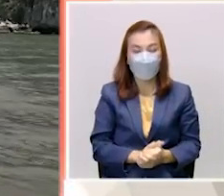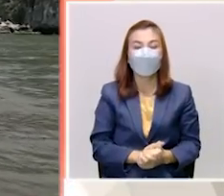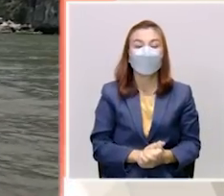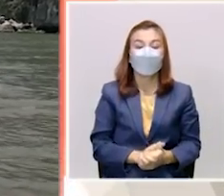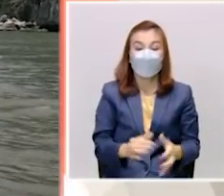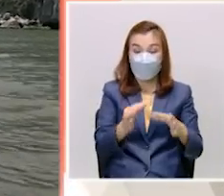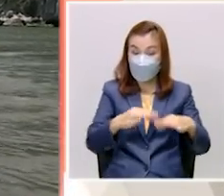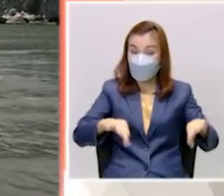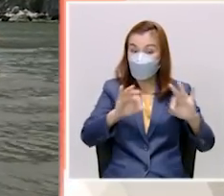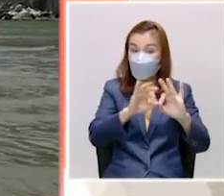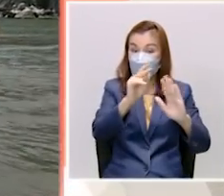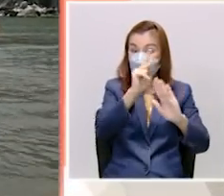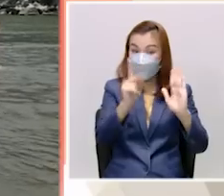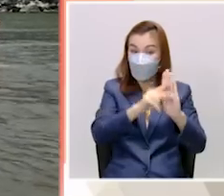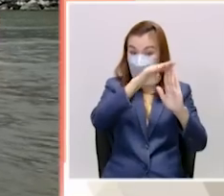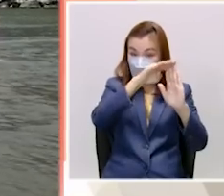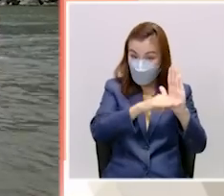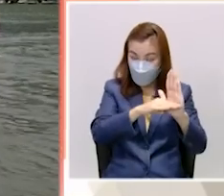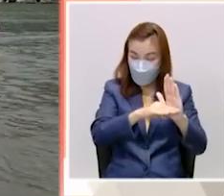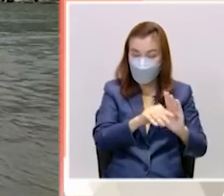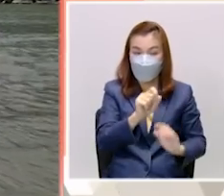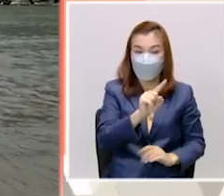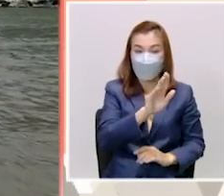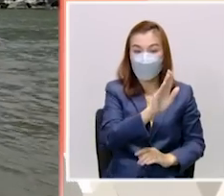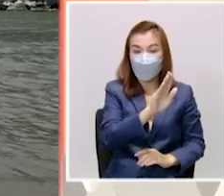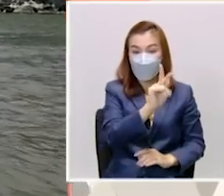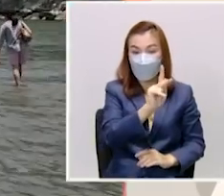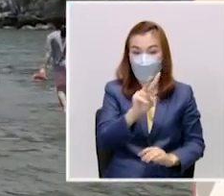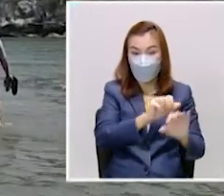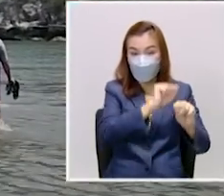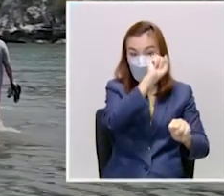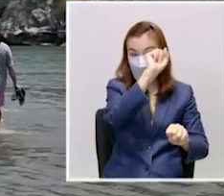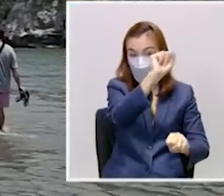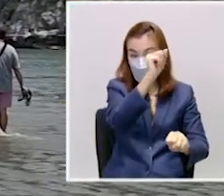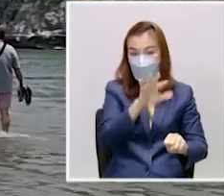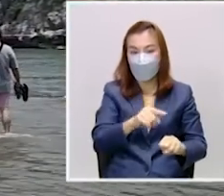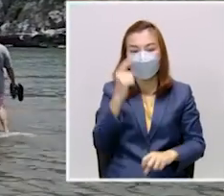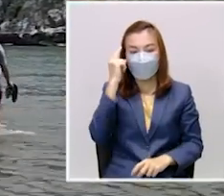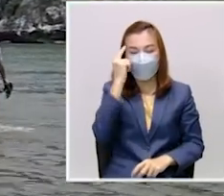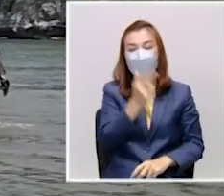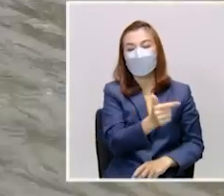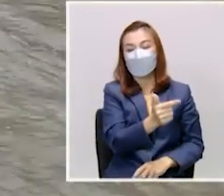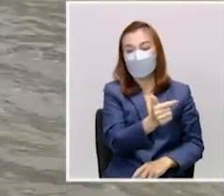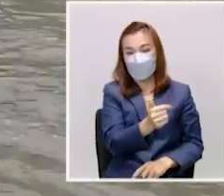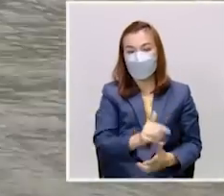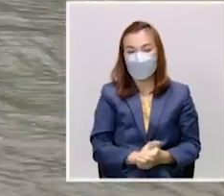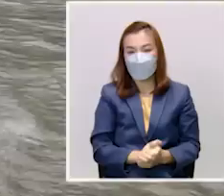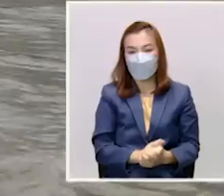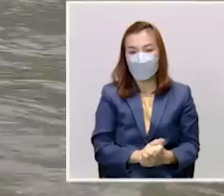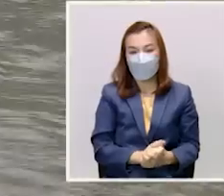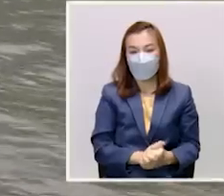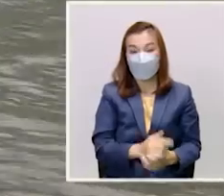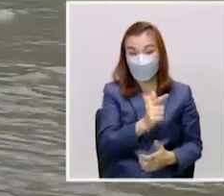ขที่ศบค.ที่ประกาศออกมาก็น่าจะเป็นใหม่ที่ดีนะครับเป็นขั้นตอน